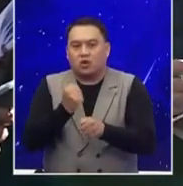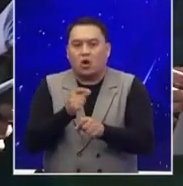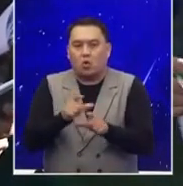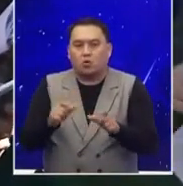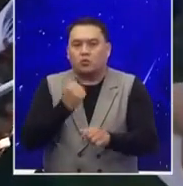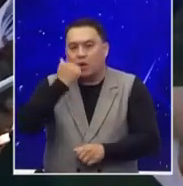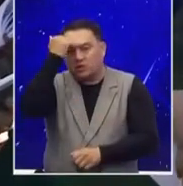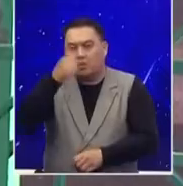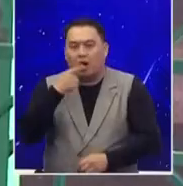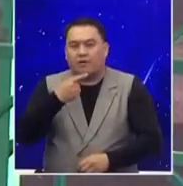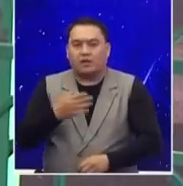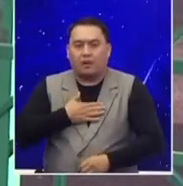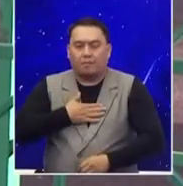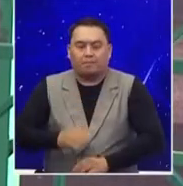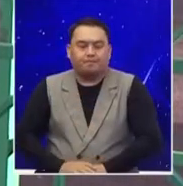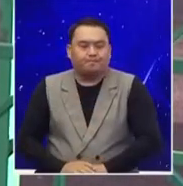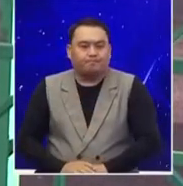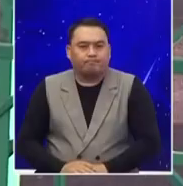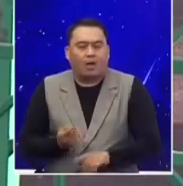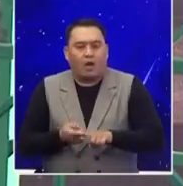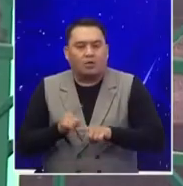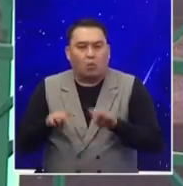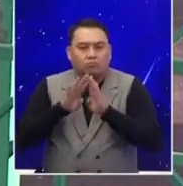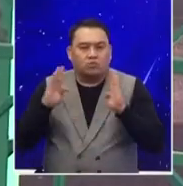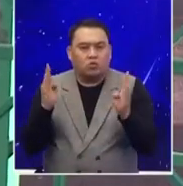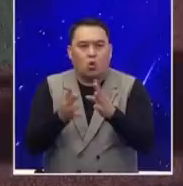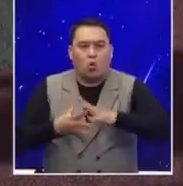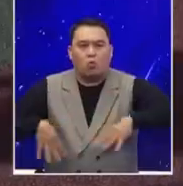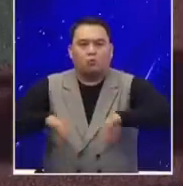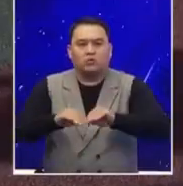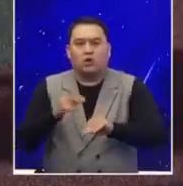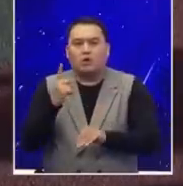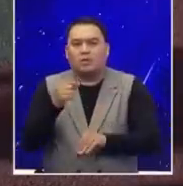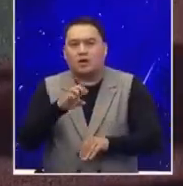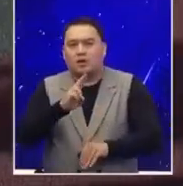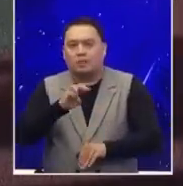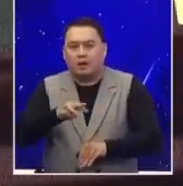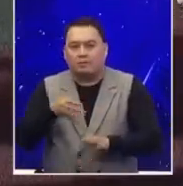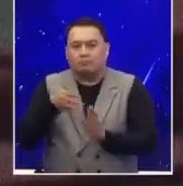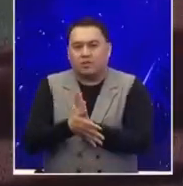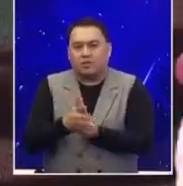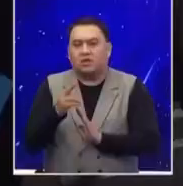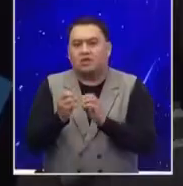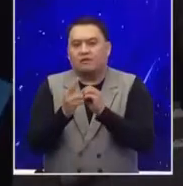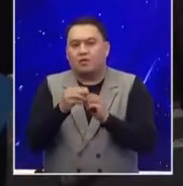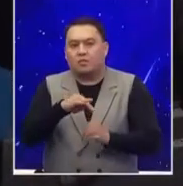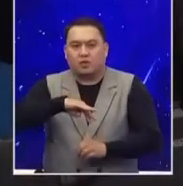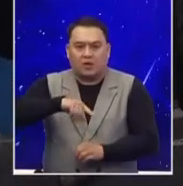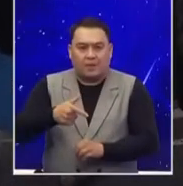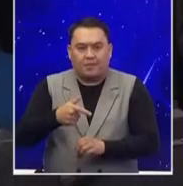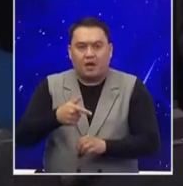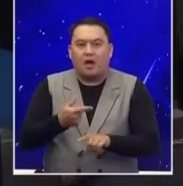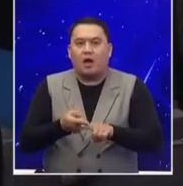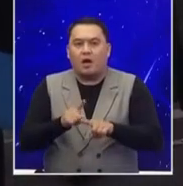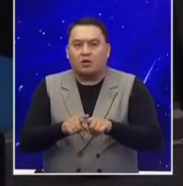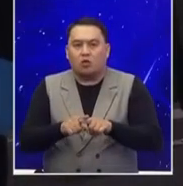мне спасибо говорят тебе. Площадки обставлены железным ограждением общей длиной в 0,5 километра. На нее потрачено порядка 12 миллионов тенге.